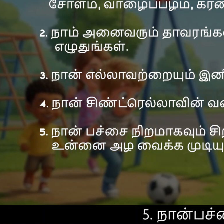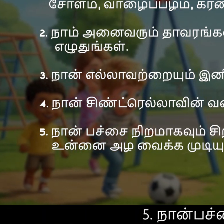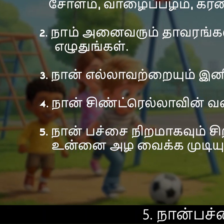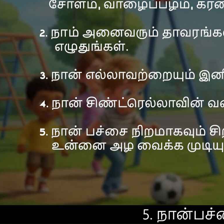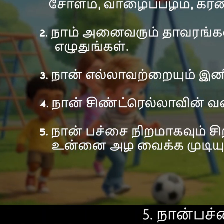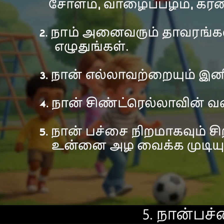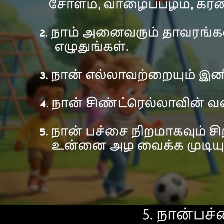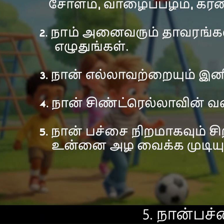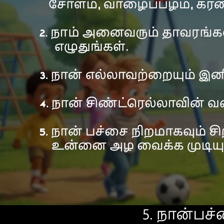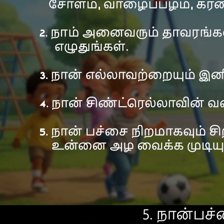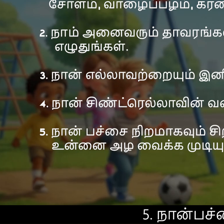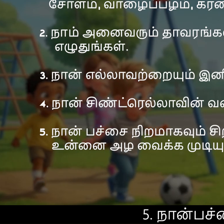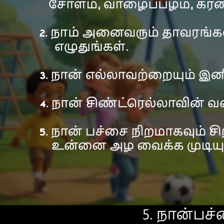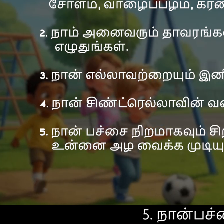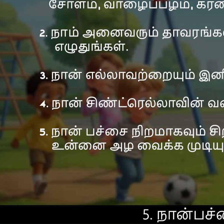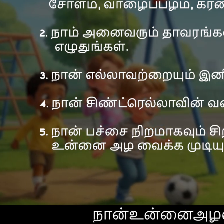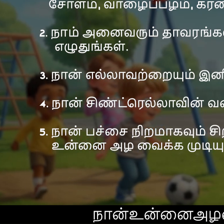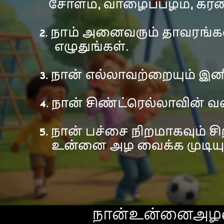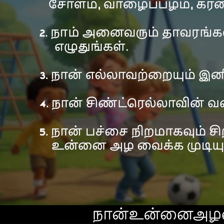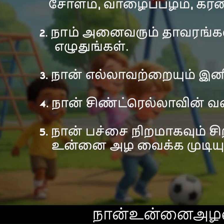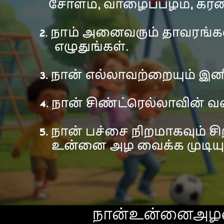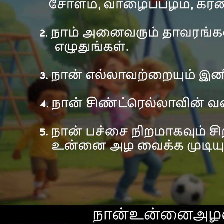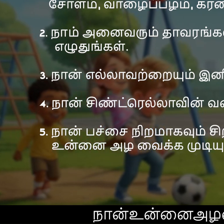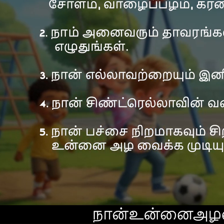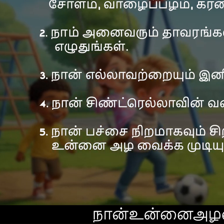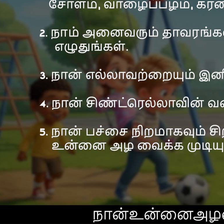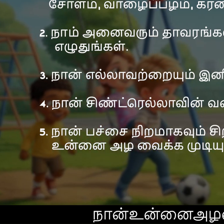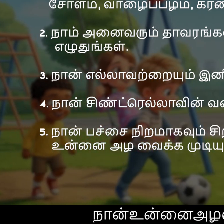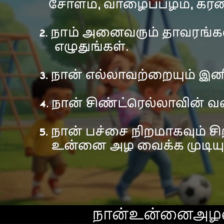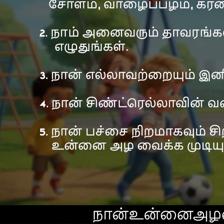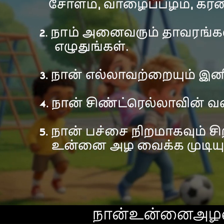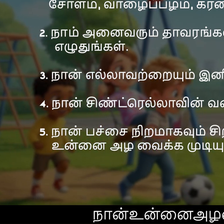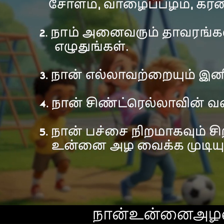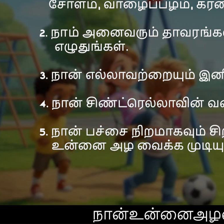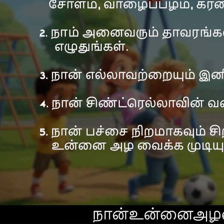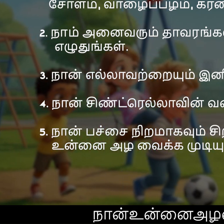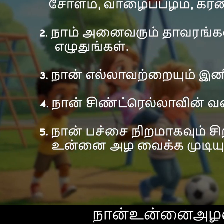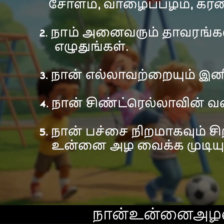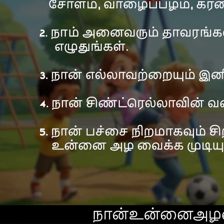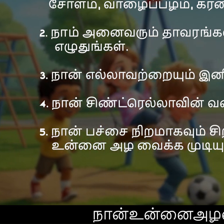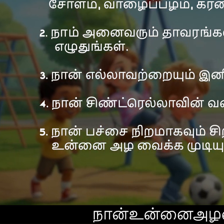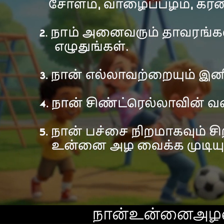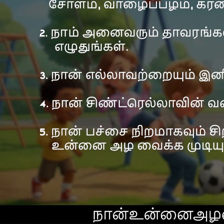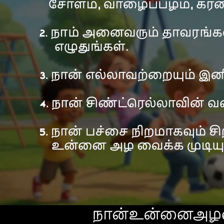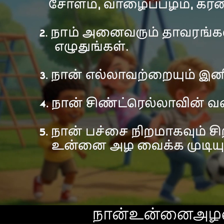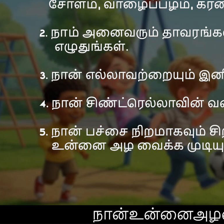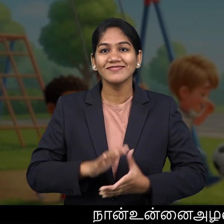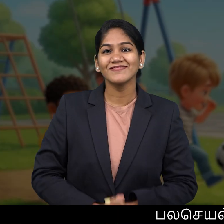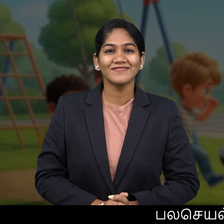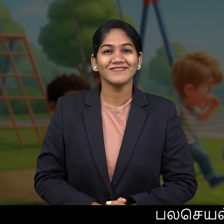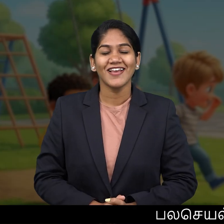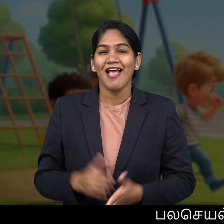இ நான் பச்சை மற்றும் சிறியவன். நான் உன்னை அழ வைக்க முடியும். சில்லி டேஷ்.